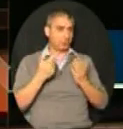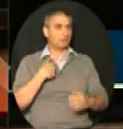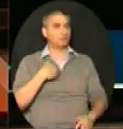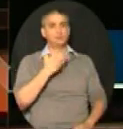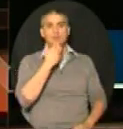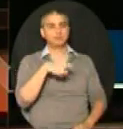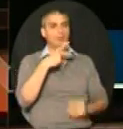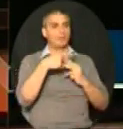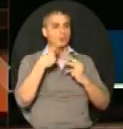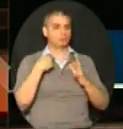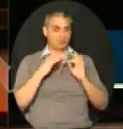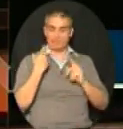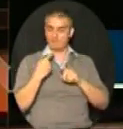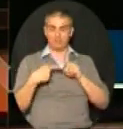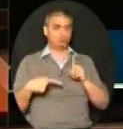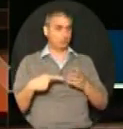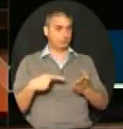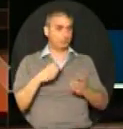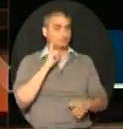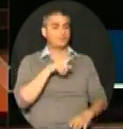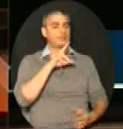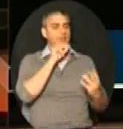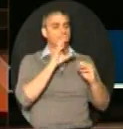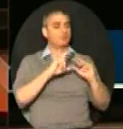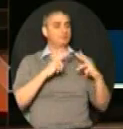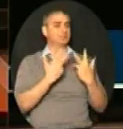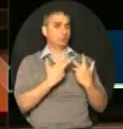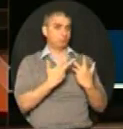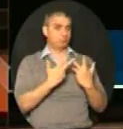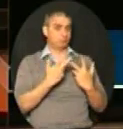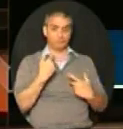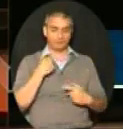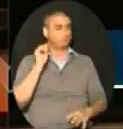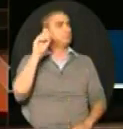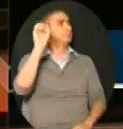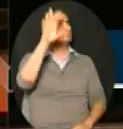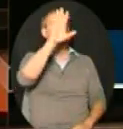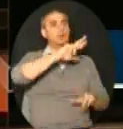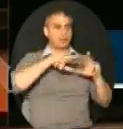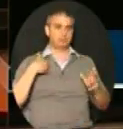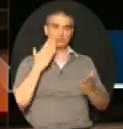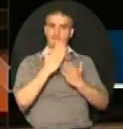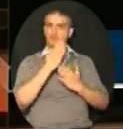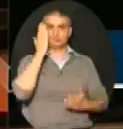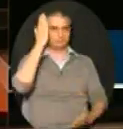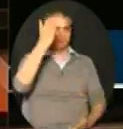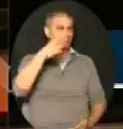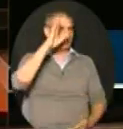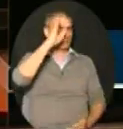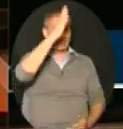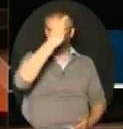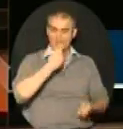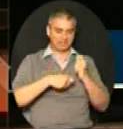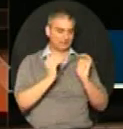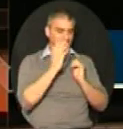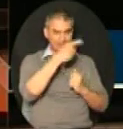רוצה לספר על פרויקט שהתחלתי לפני חצי שנה, שקוראים לו דיבור עם הציבור. ואני נוסעת ברחבי הארץ, הייתי בחיפה